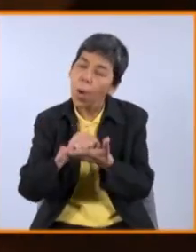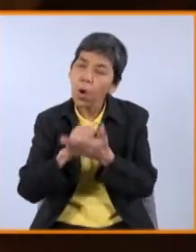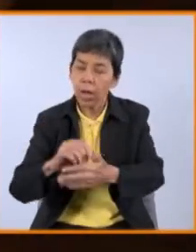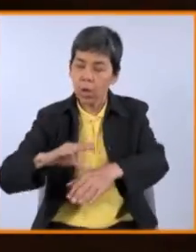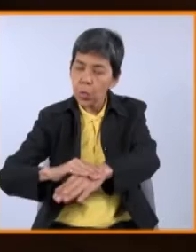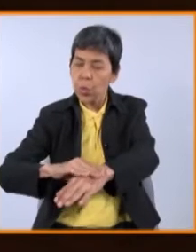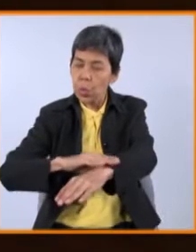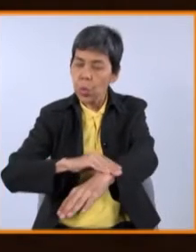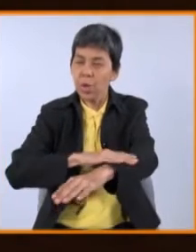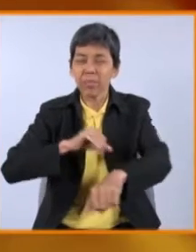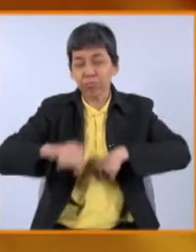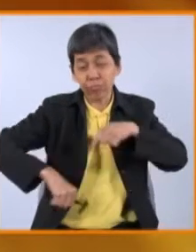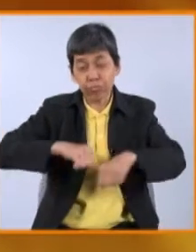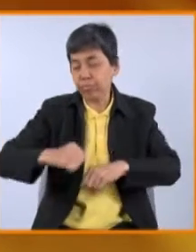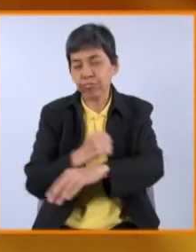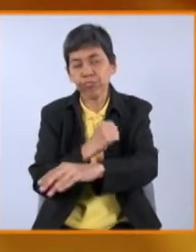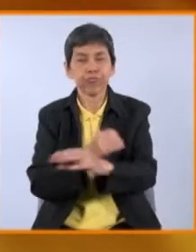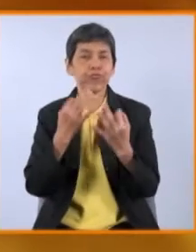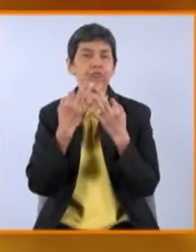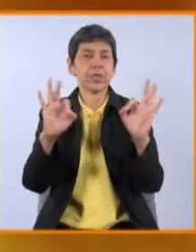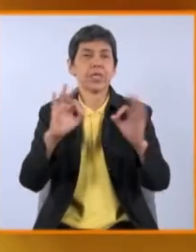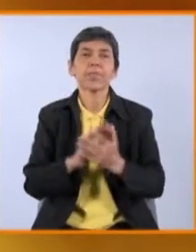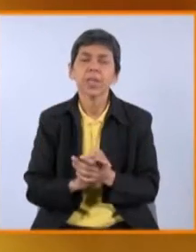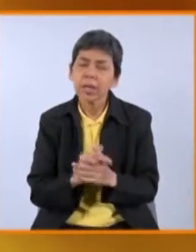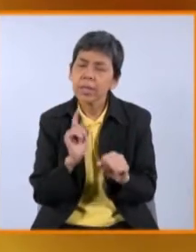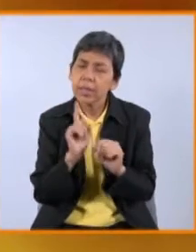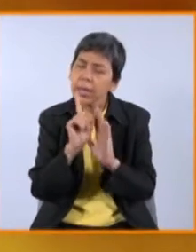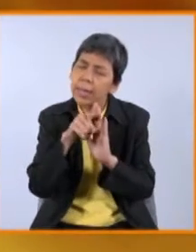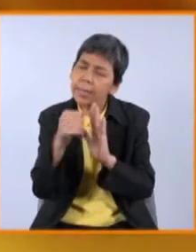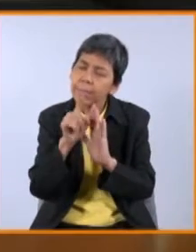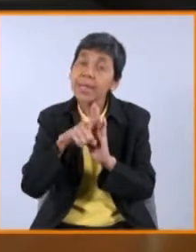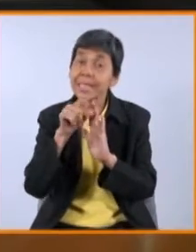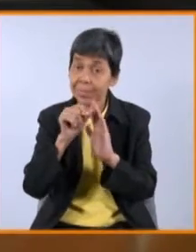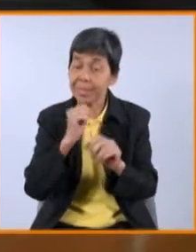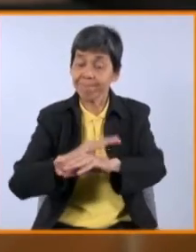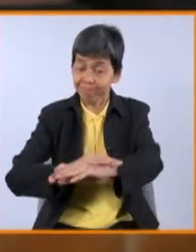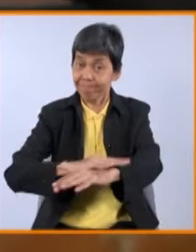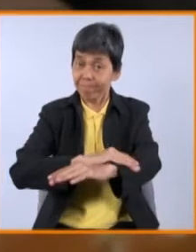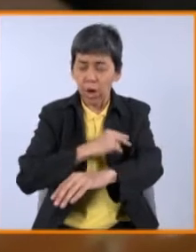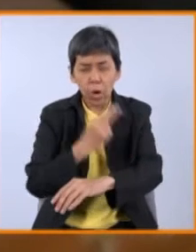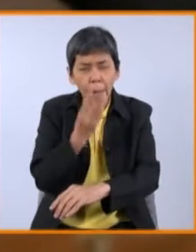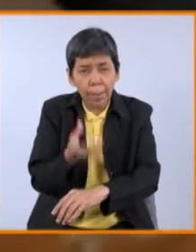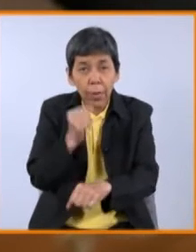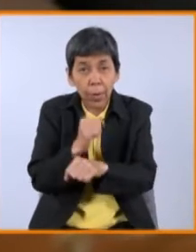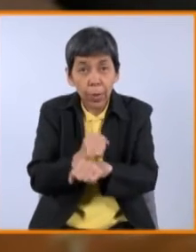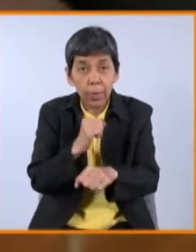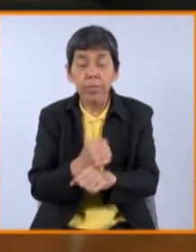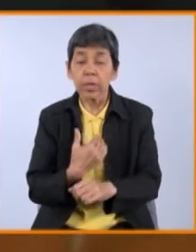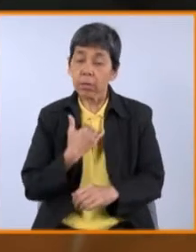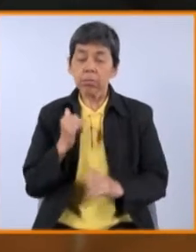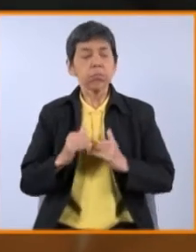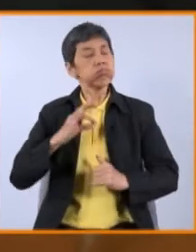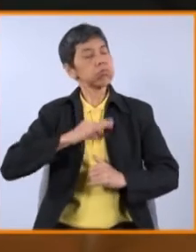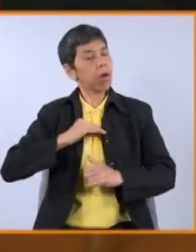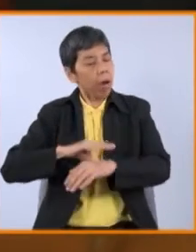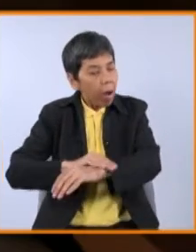บำบัดเหล่านักปั่นโดยไม่คิดค่าใช้จ่ายในเวลาเพียง 10-20 นาทีแม้จะดูไม่นานนักนะคะแต่ผู้ใช้บริการต่างบอ